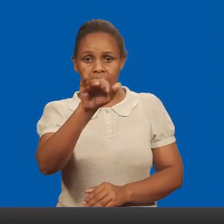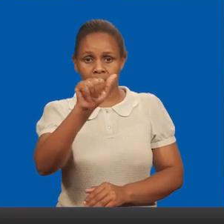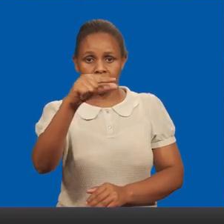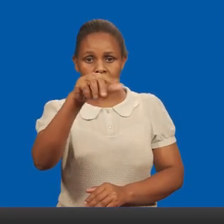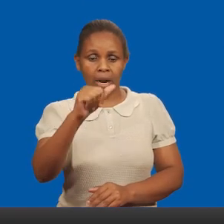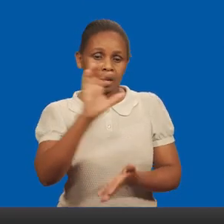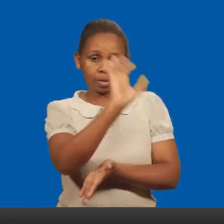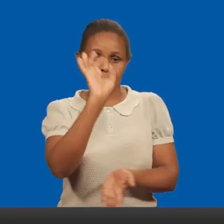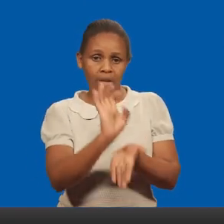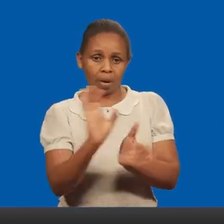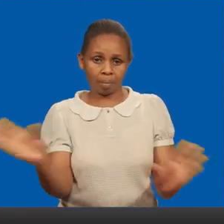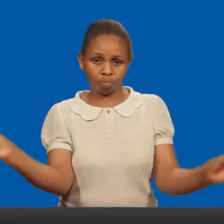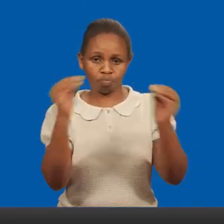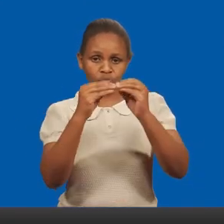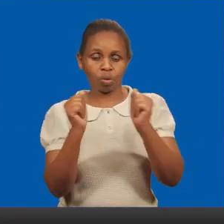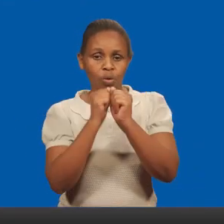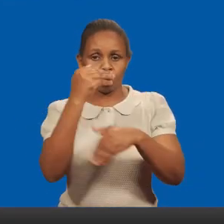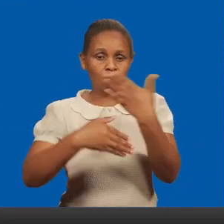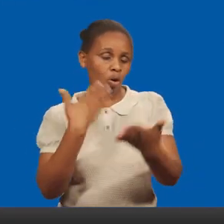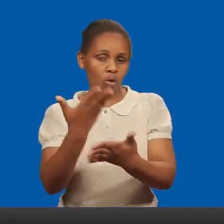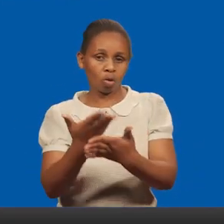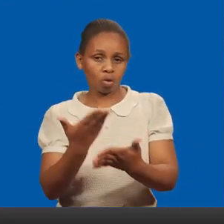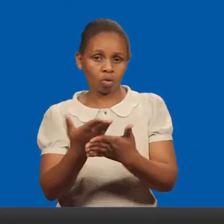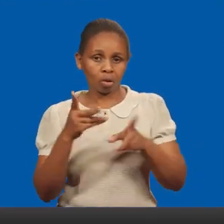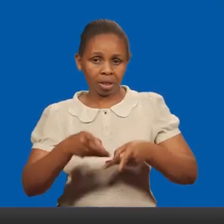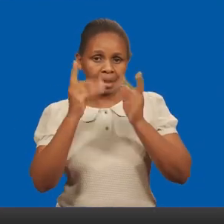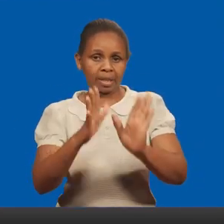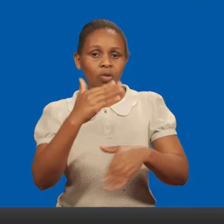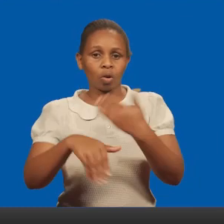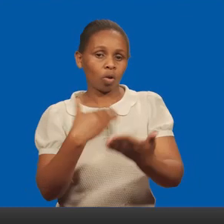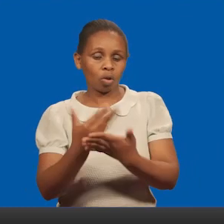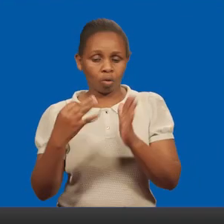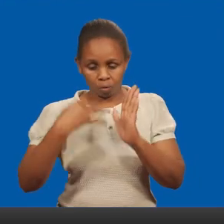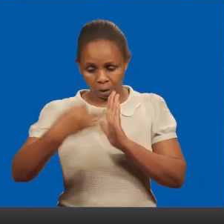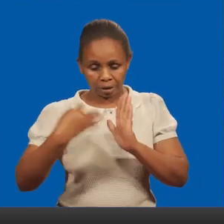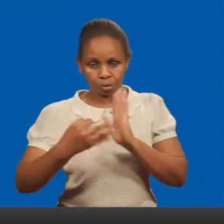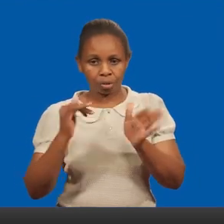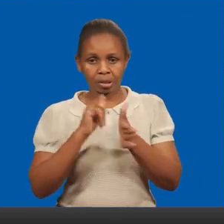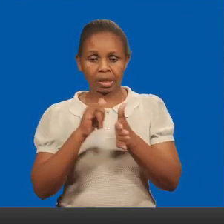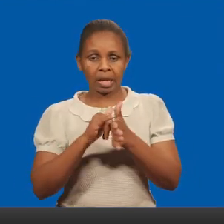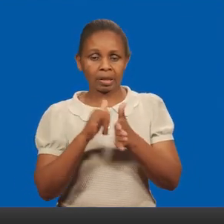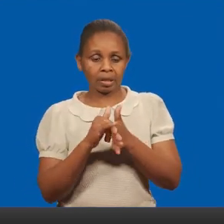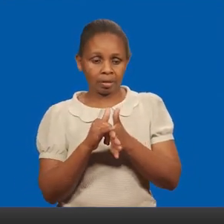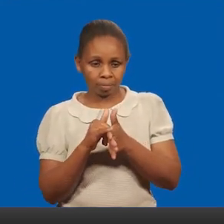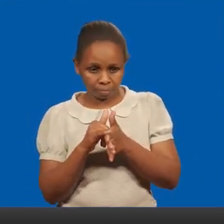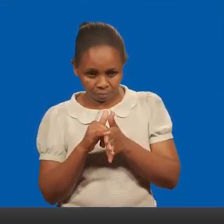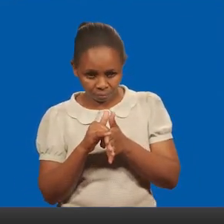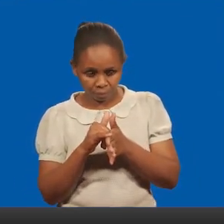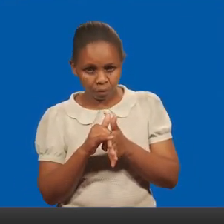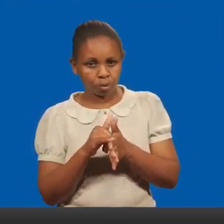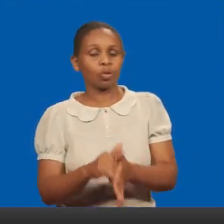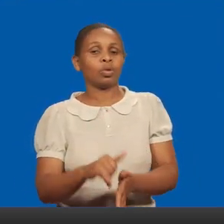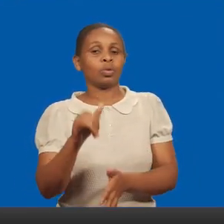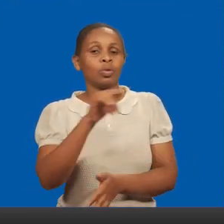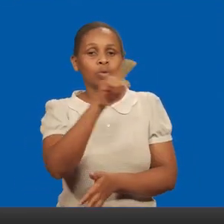hapa na kiongozi wa Kirinyaga Central, tumejumuika na madirectors wa factory zote ambazo zina